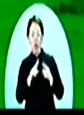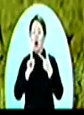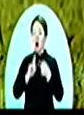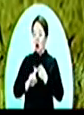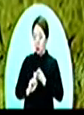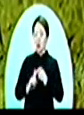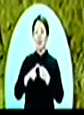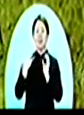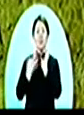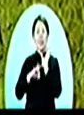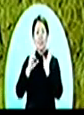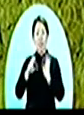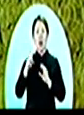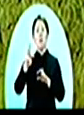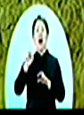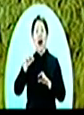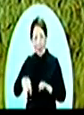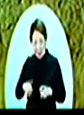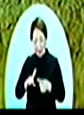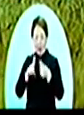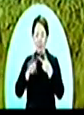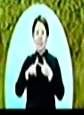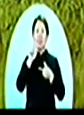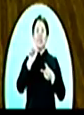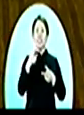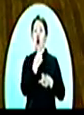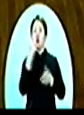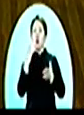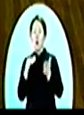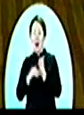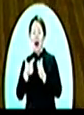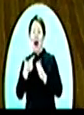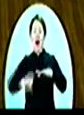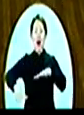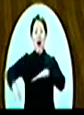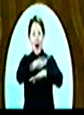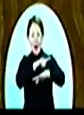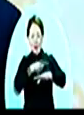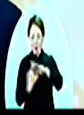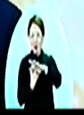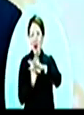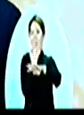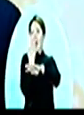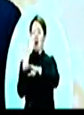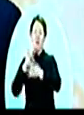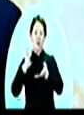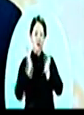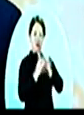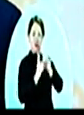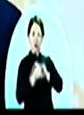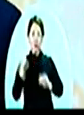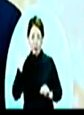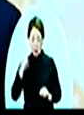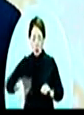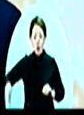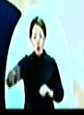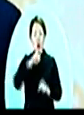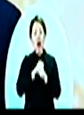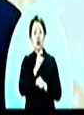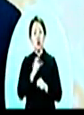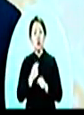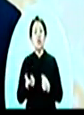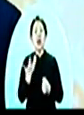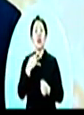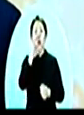мал, сая 200 мянганга тариалангийн эргэлтийн талбай байна. Энэ салбарт нийт ажиллагчдын 50 гаруй хувь